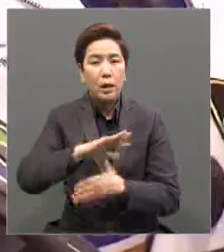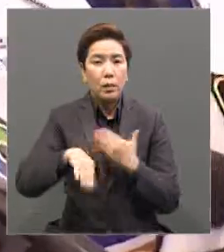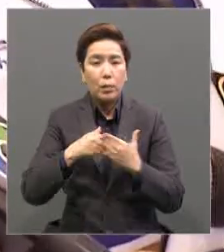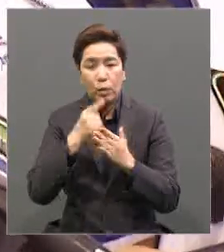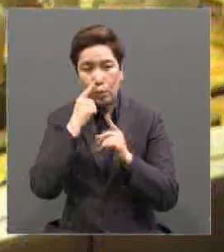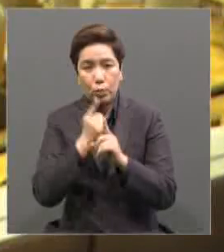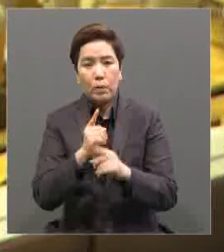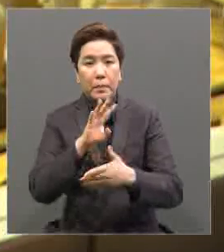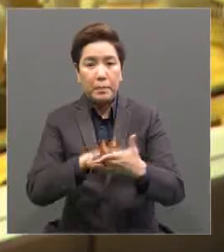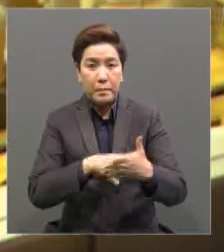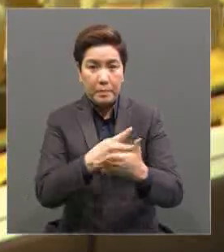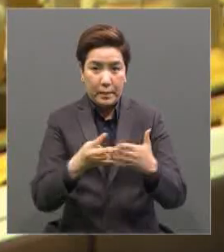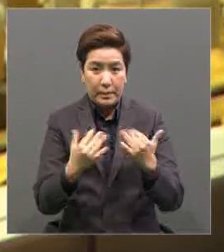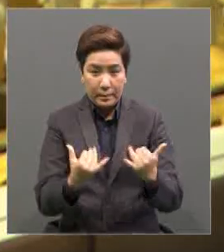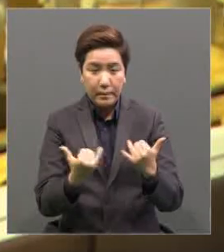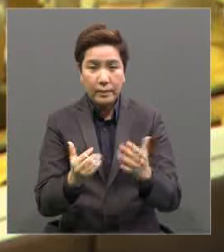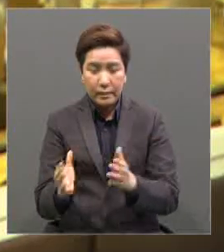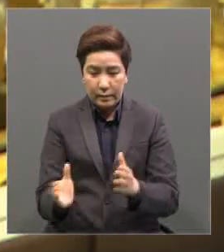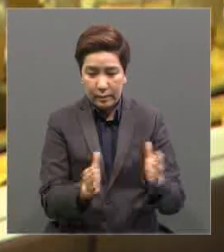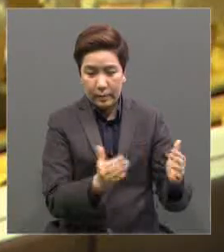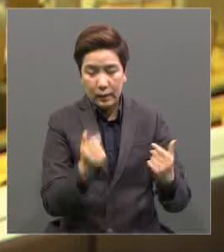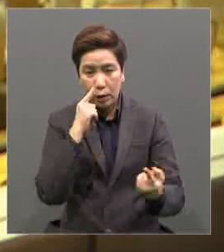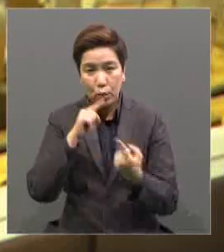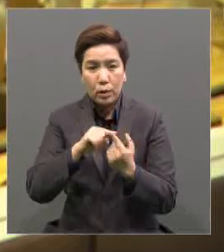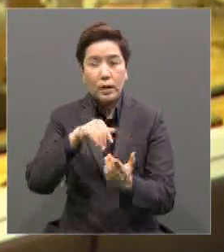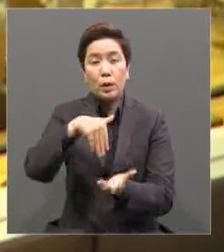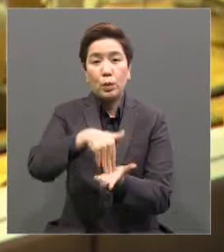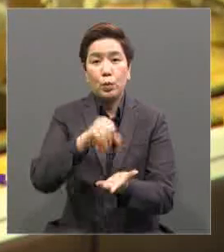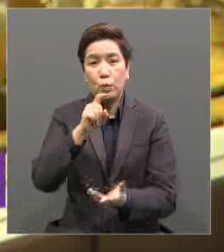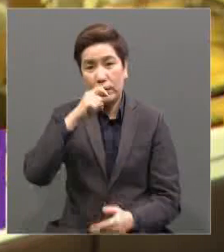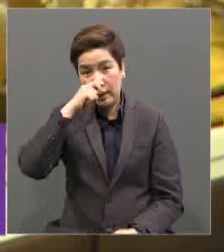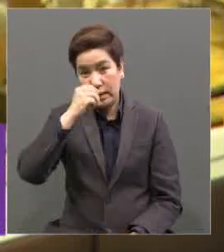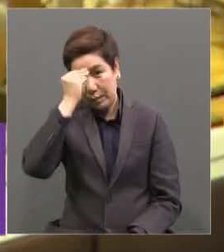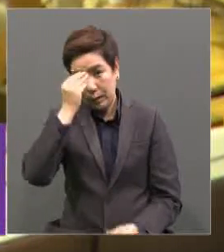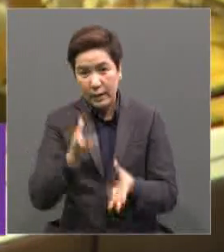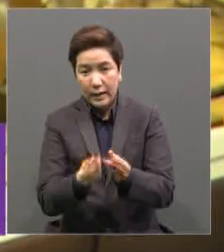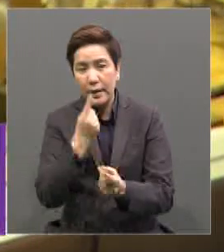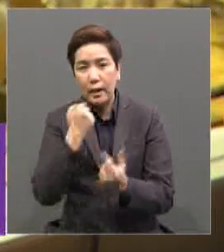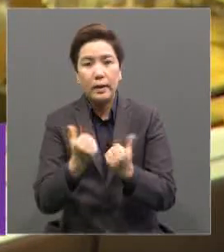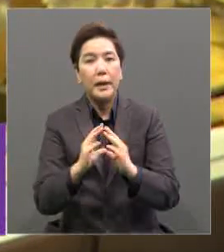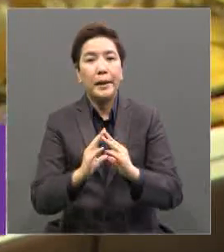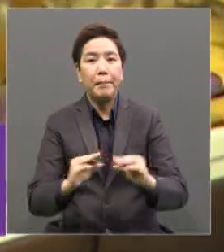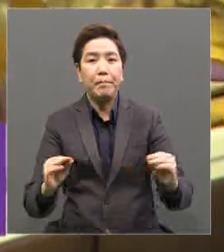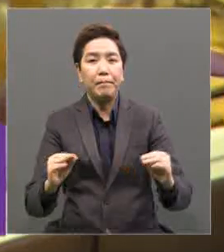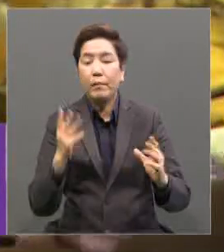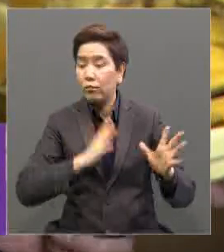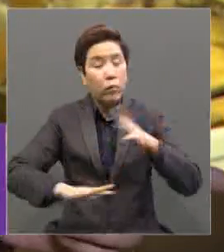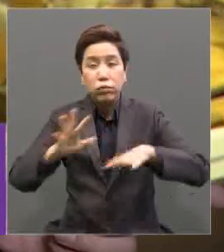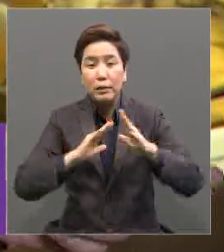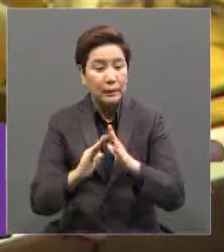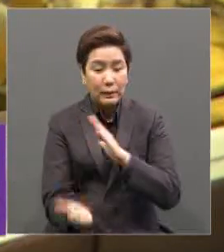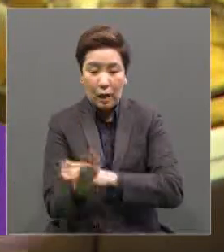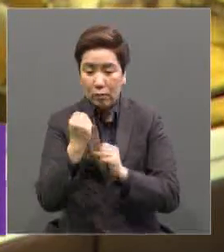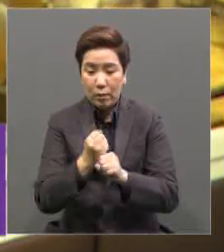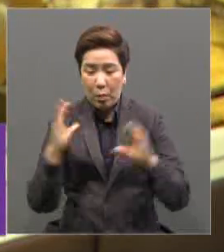สตร์ ตอนนี้เรียกว่าบรรยากาศที่ศูนย์เยาวชนกรุงเทพมหานครไทยญี่ปุ่นดินแดงเงียบเหงาแล้วนะครับตั้งแต่คึกคักเมื่อช่วงเช้าเพราะว่